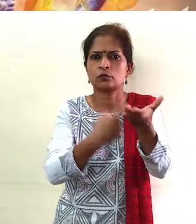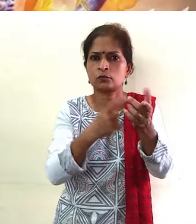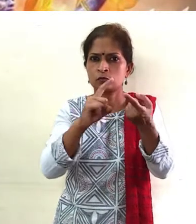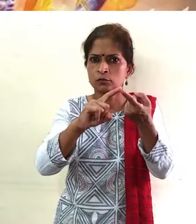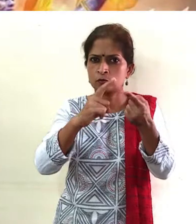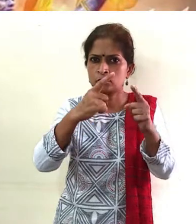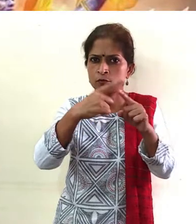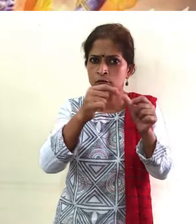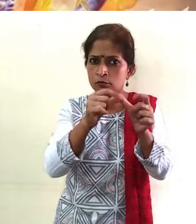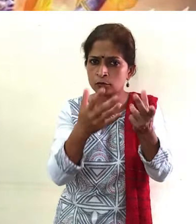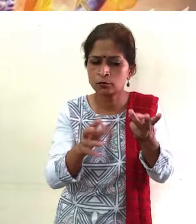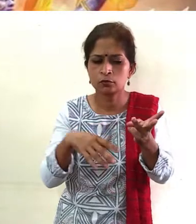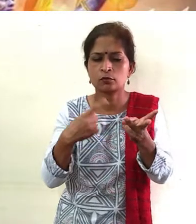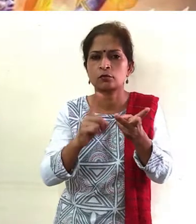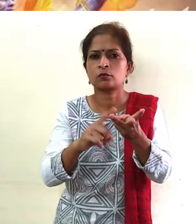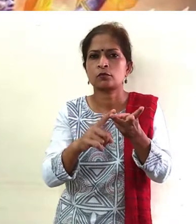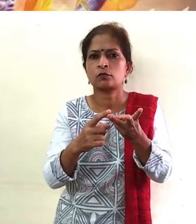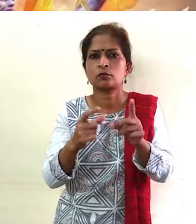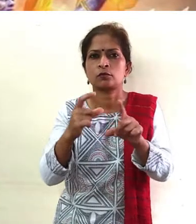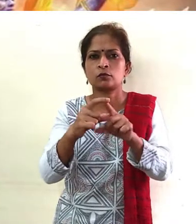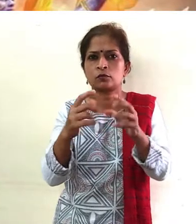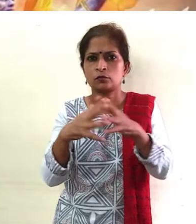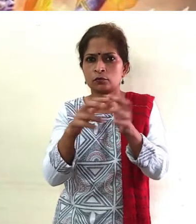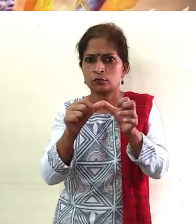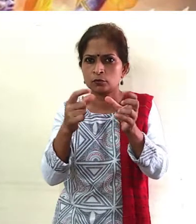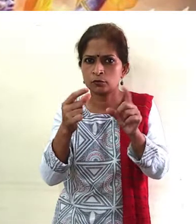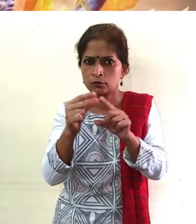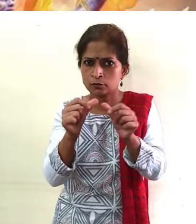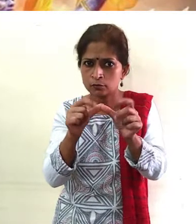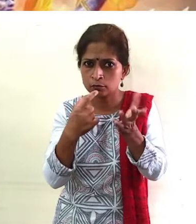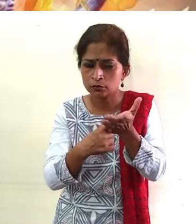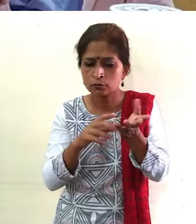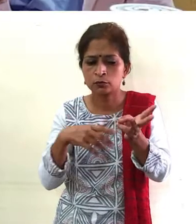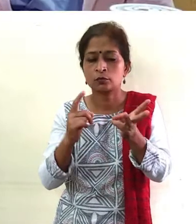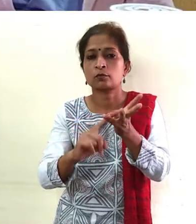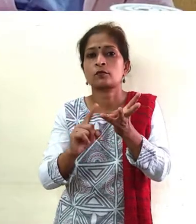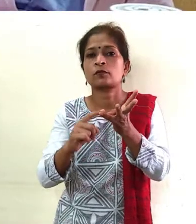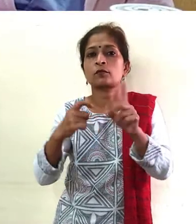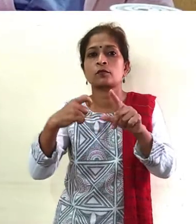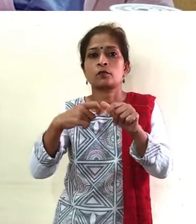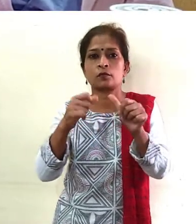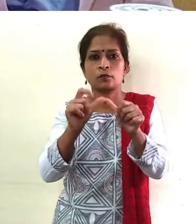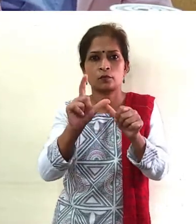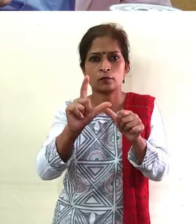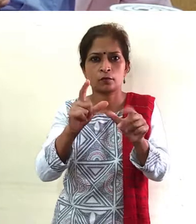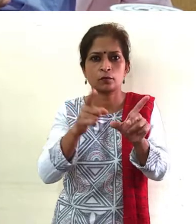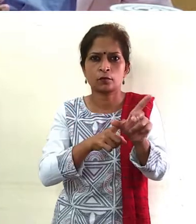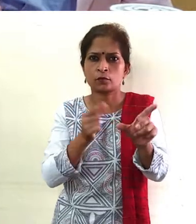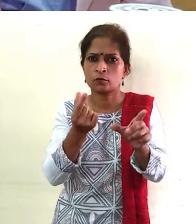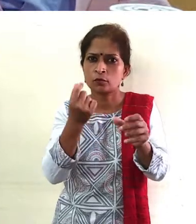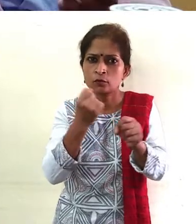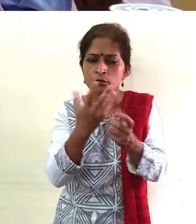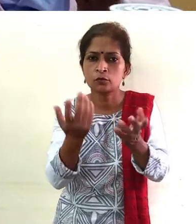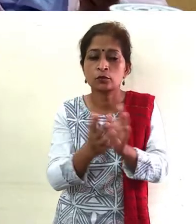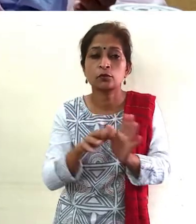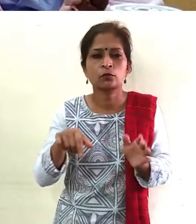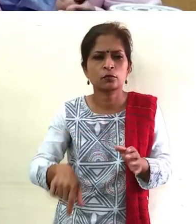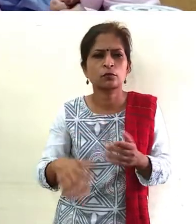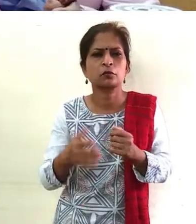युगों में बांट देते हैं। जी। तो कहानी कुछ ऐसी बोलती है कि एक मनु महाराज थे जो